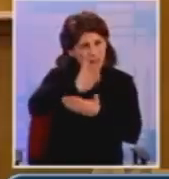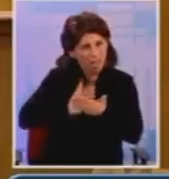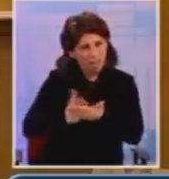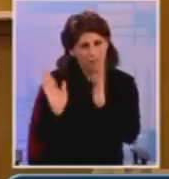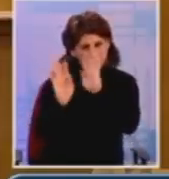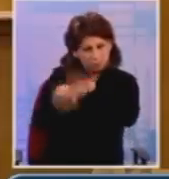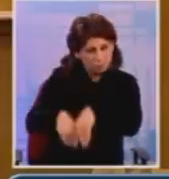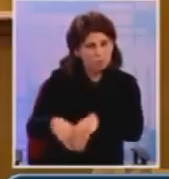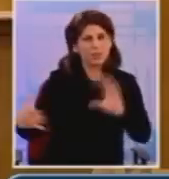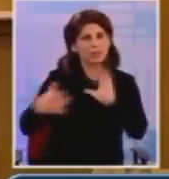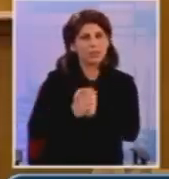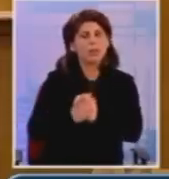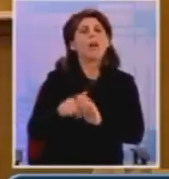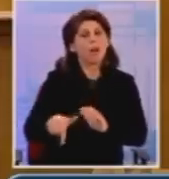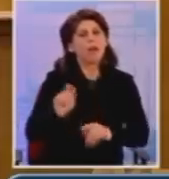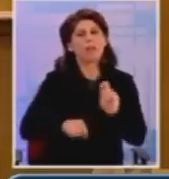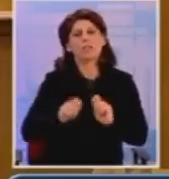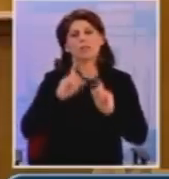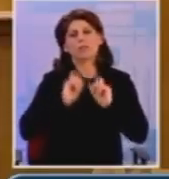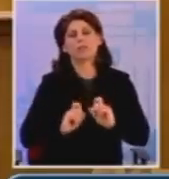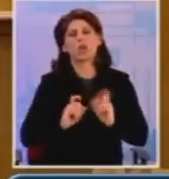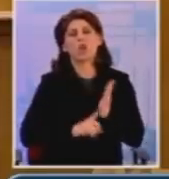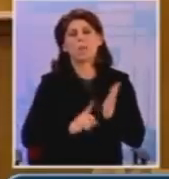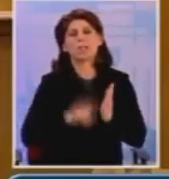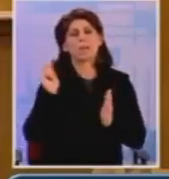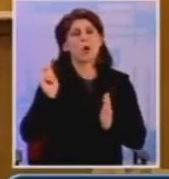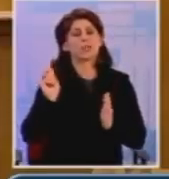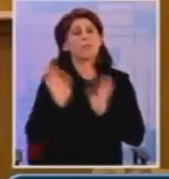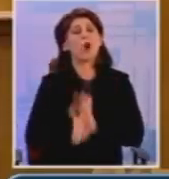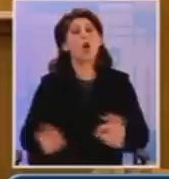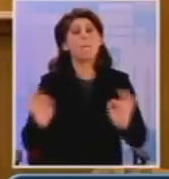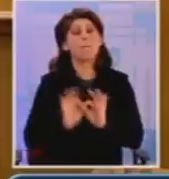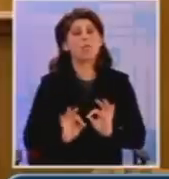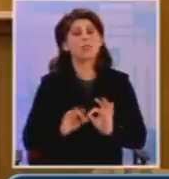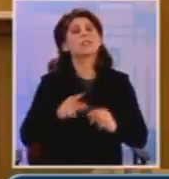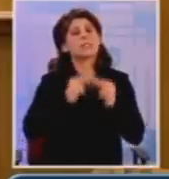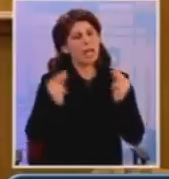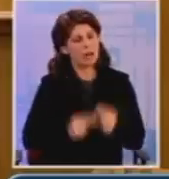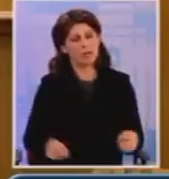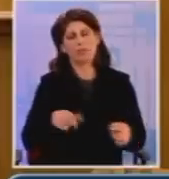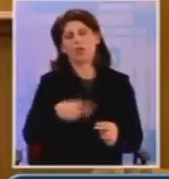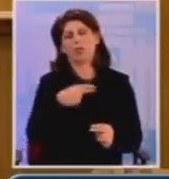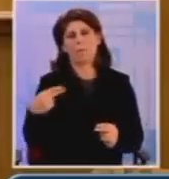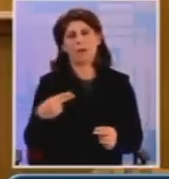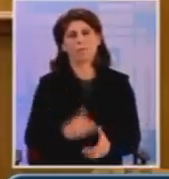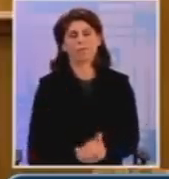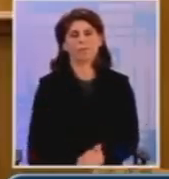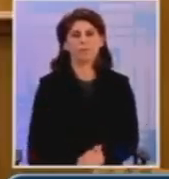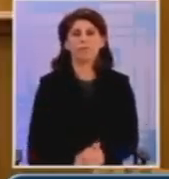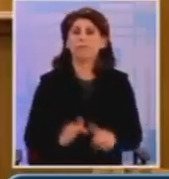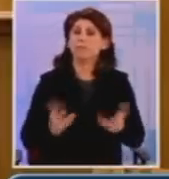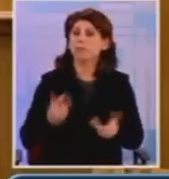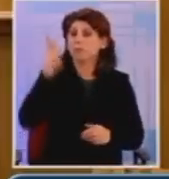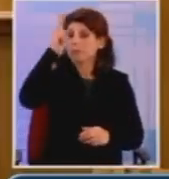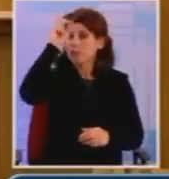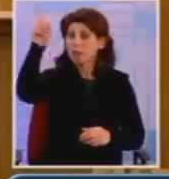αναγκαίες νομικές και πολιτικές προϋποθέσεις για την επίλυση του ζητήματος. Αλλά οι